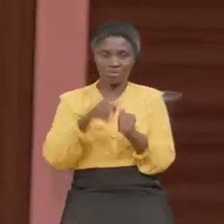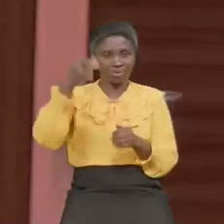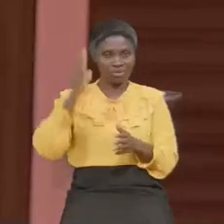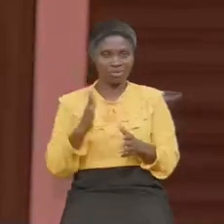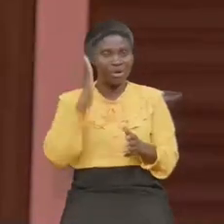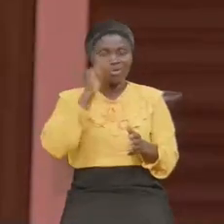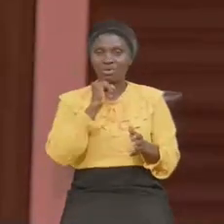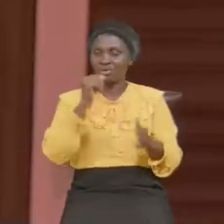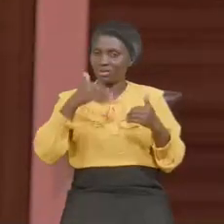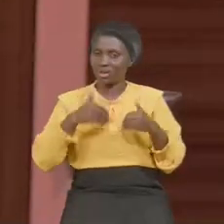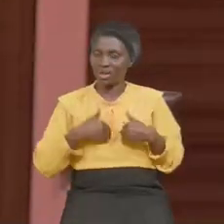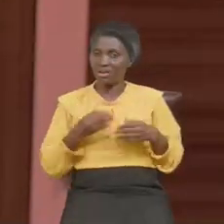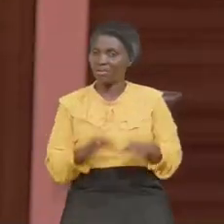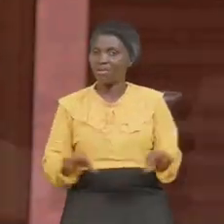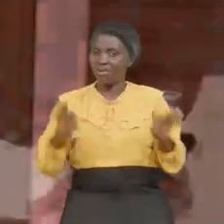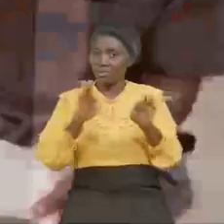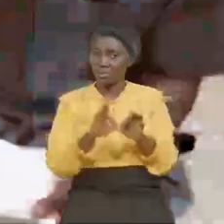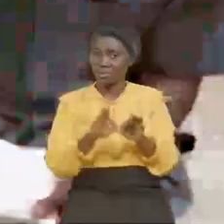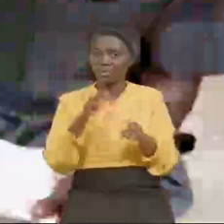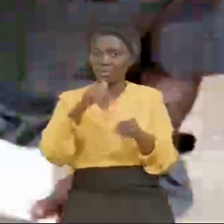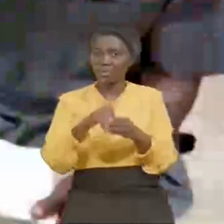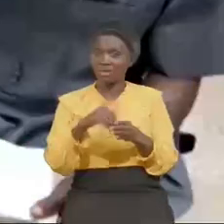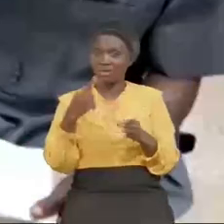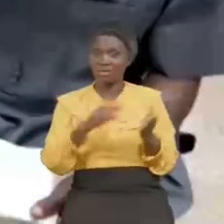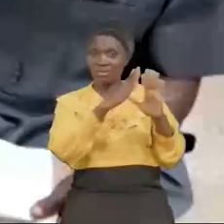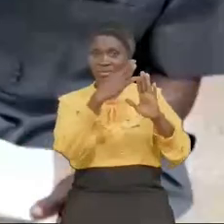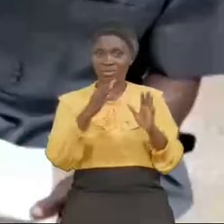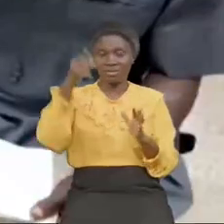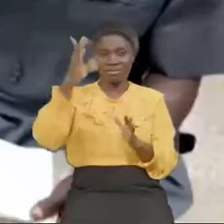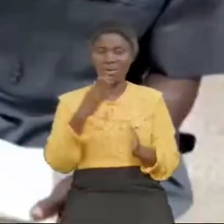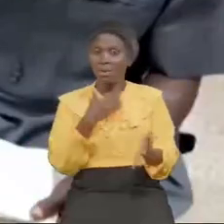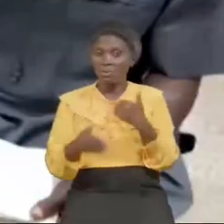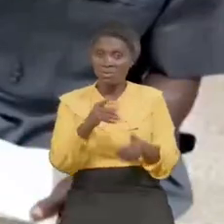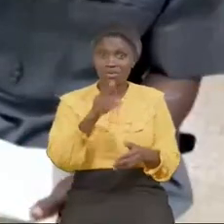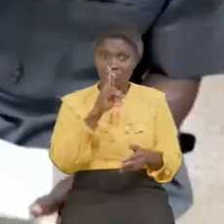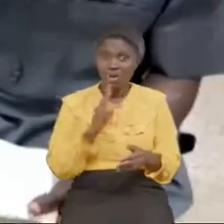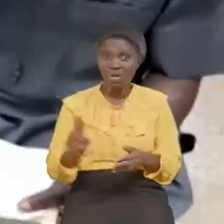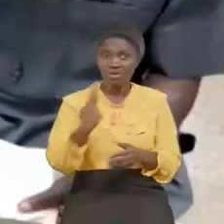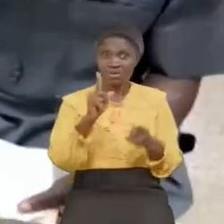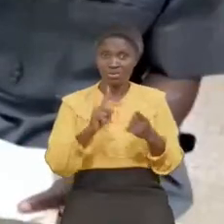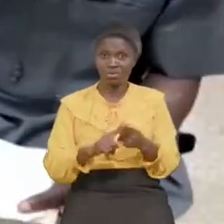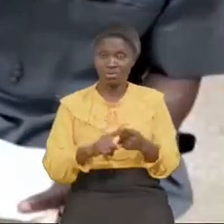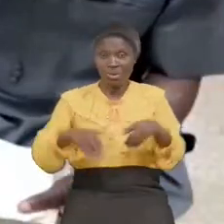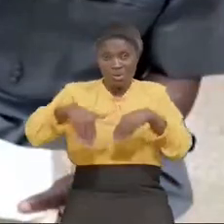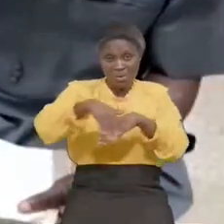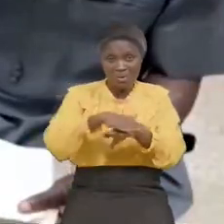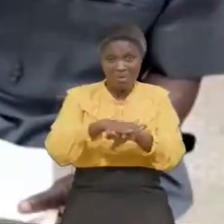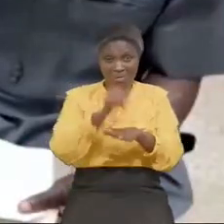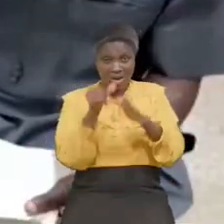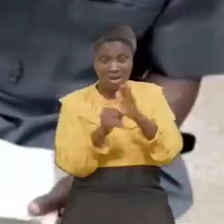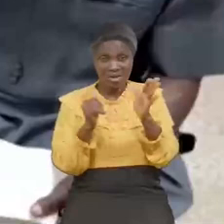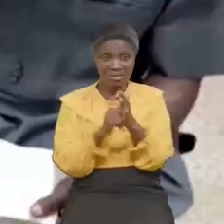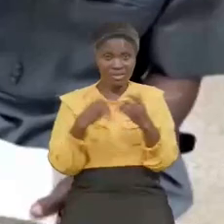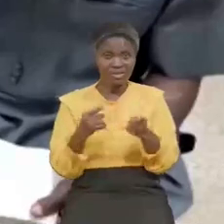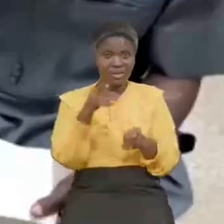dignité aux yeux de Dieu. Peu importe ce que tu utilises pour cacher ce péché, tu ne pourras pas prospérer. Mais